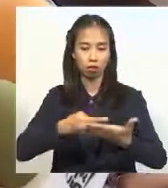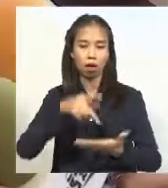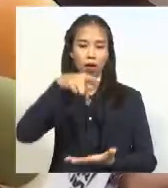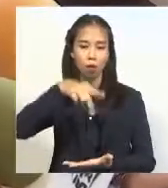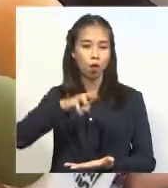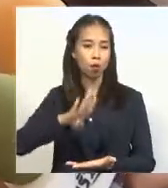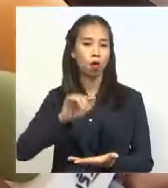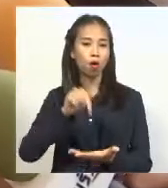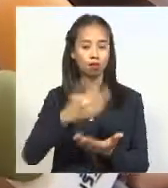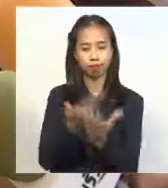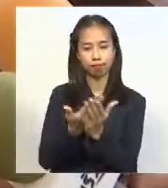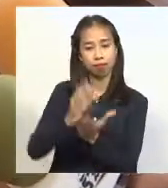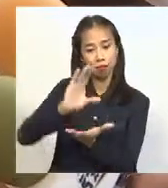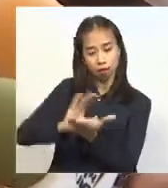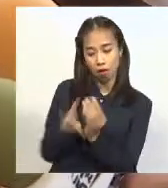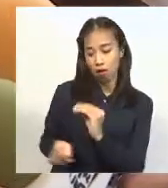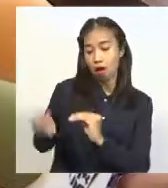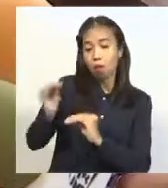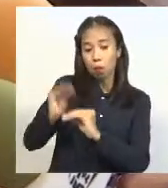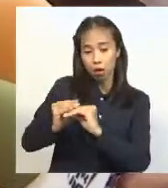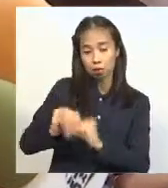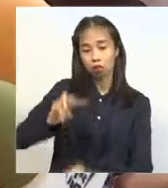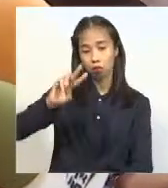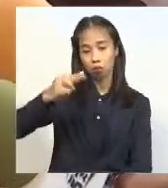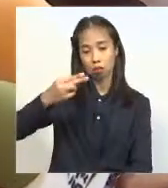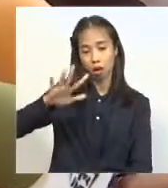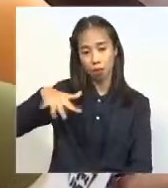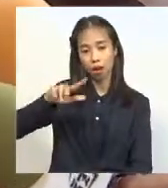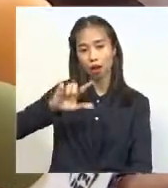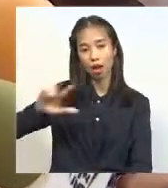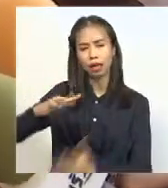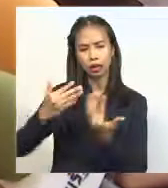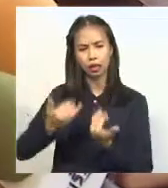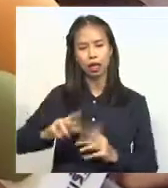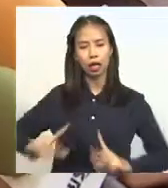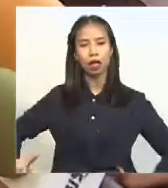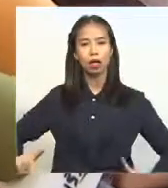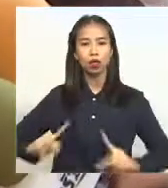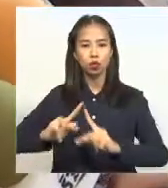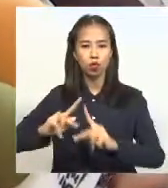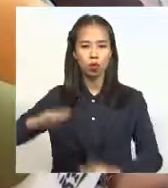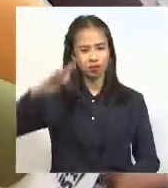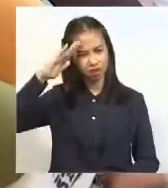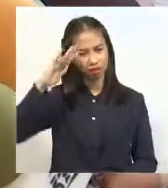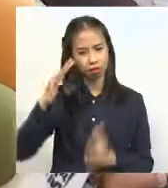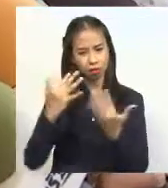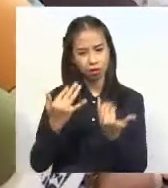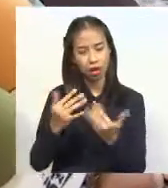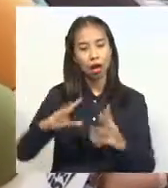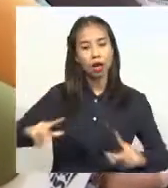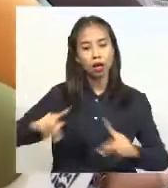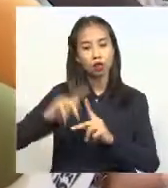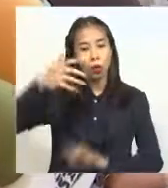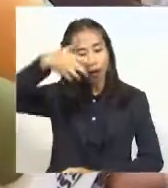หาดไทยที่เพิ่มขึ้นกว่า 25,000 ล้านบาทนะครับว่าทางกระทรวงมหาดไทยจะมีการชี้แจงรายละเอียดต่อที่ประชุมให้ชัดเจ